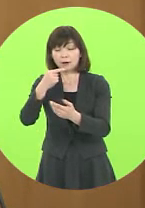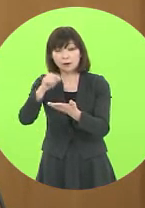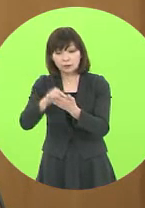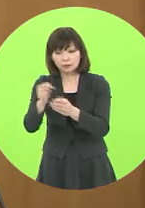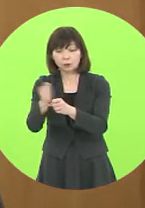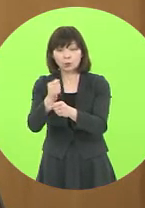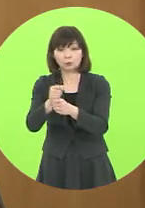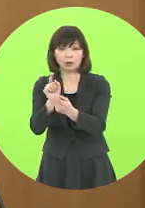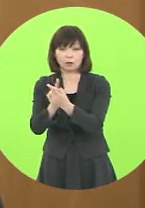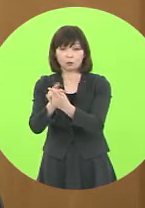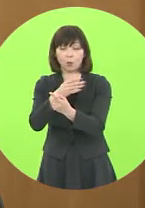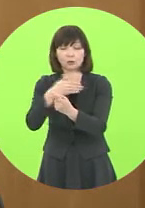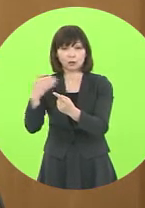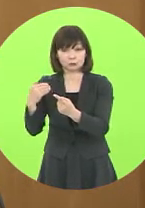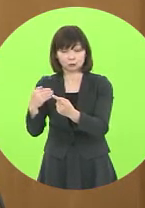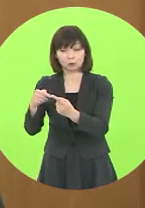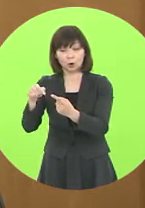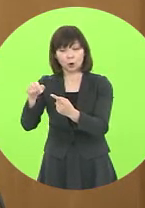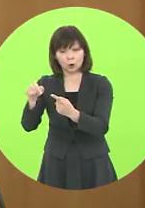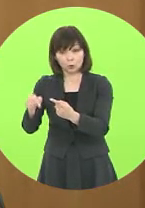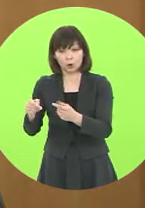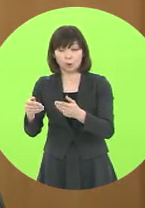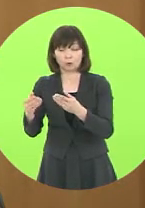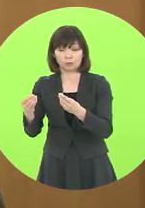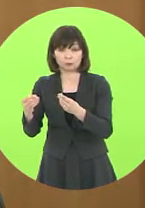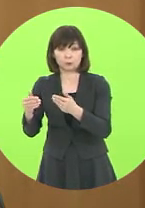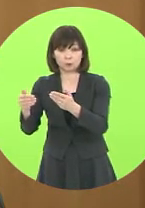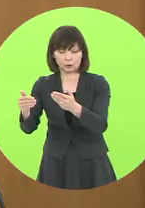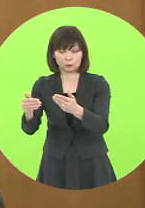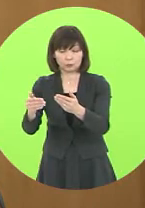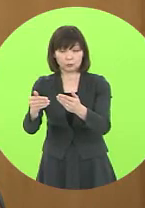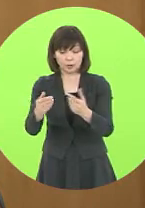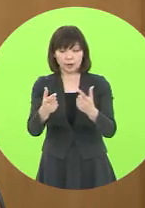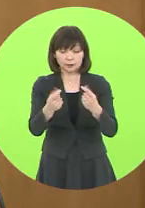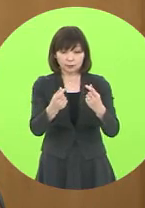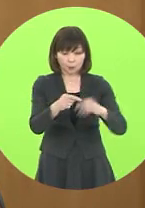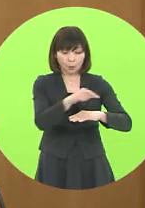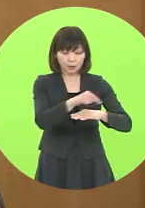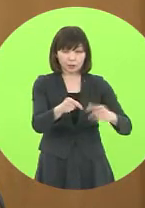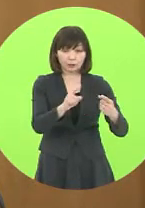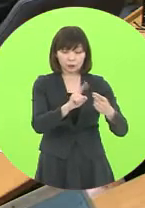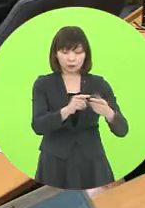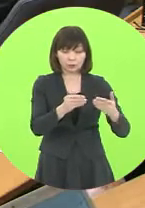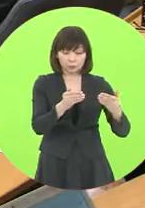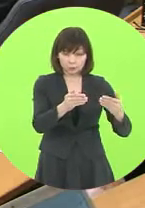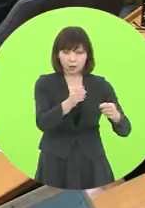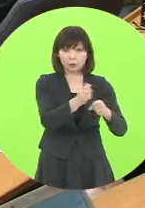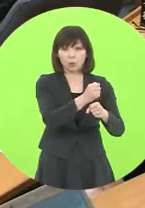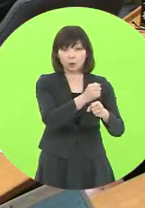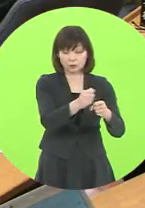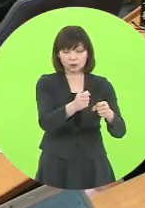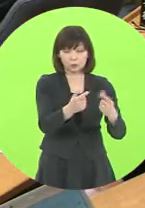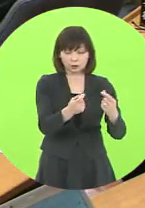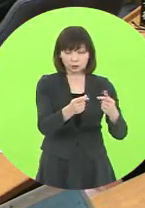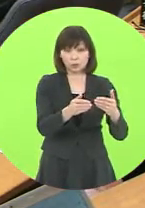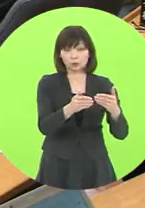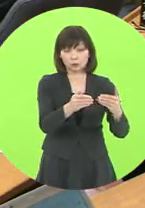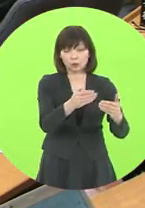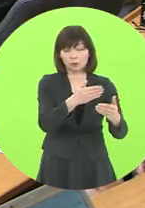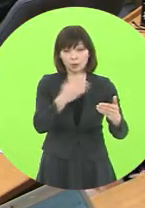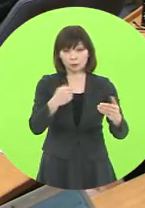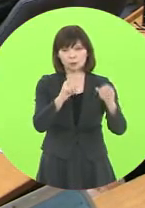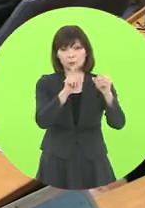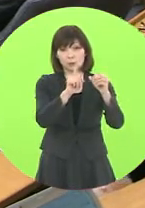着実に工事し、かつ計画的に整備を進めるべき改良工事は適切に進めることができるよ